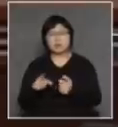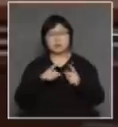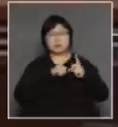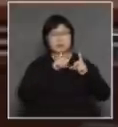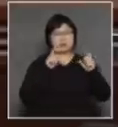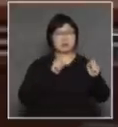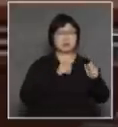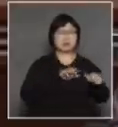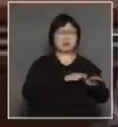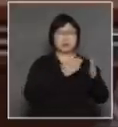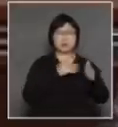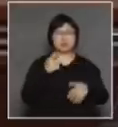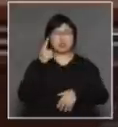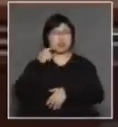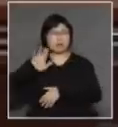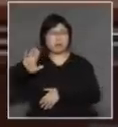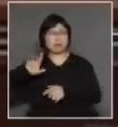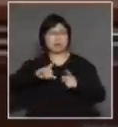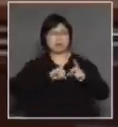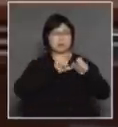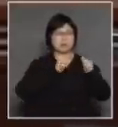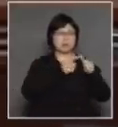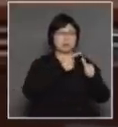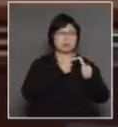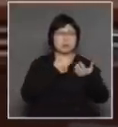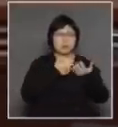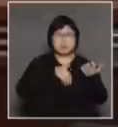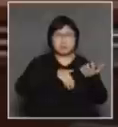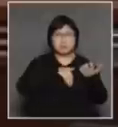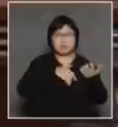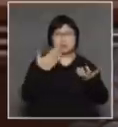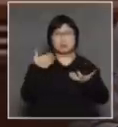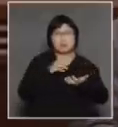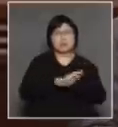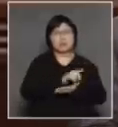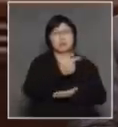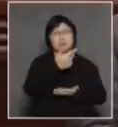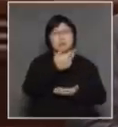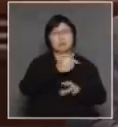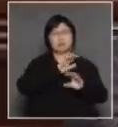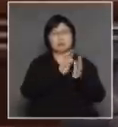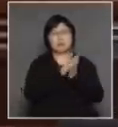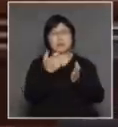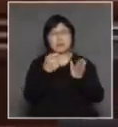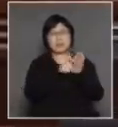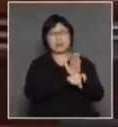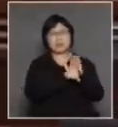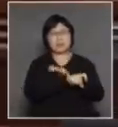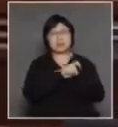咧，唔好講唐司長，就我哋將條數計計咧，過去八年咧，總共嘅盈餘咧